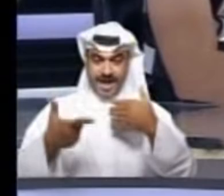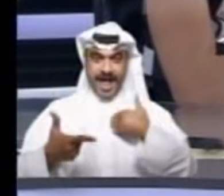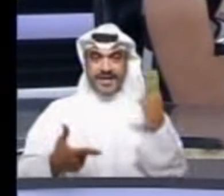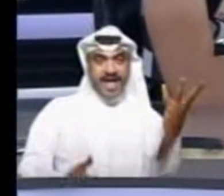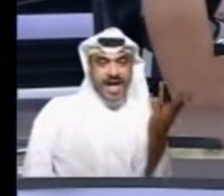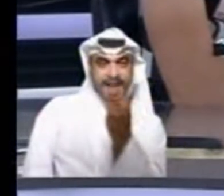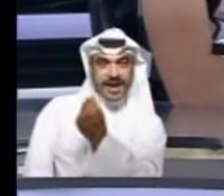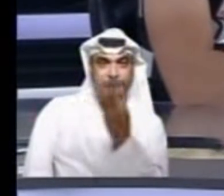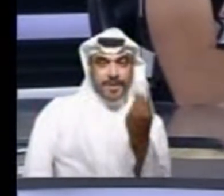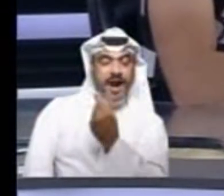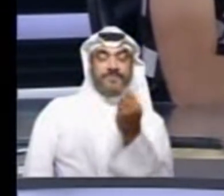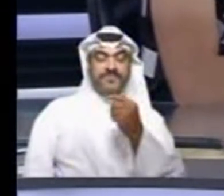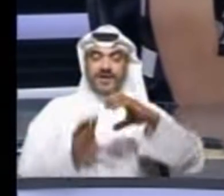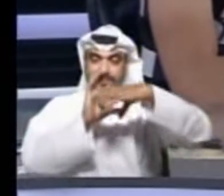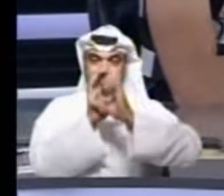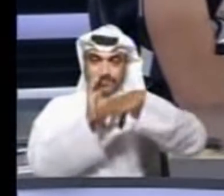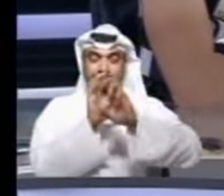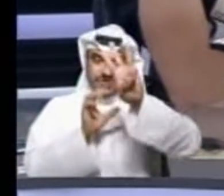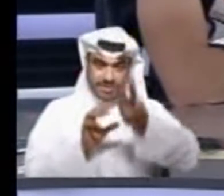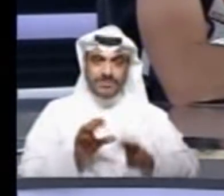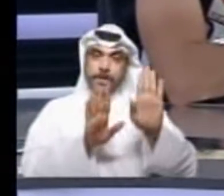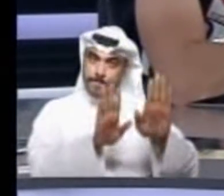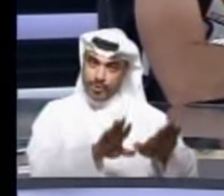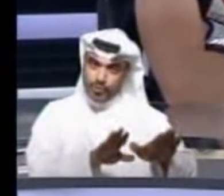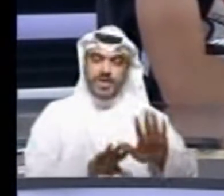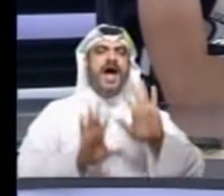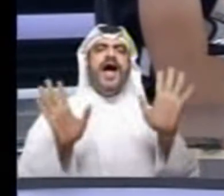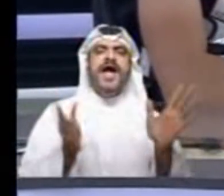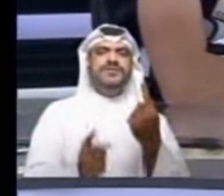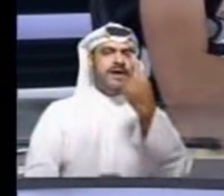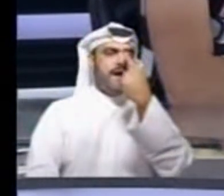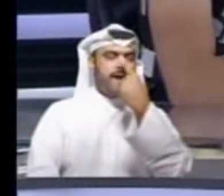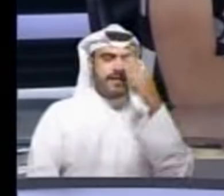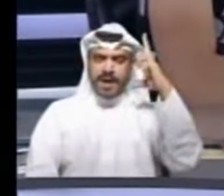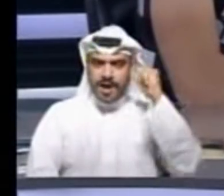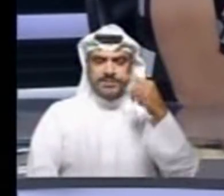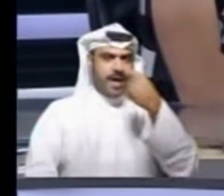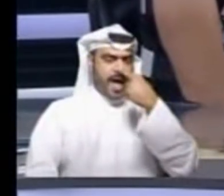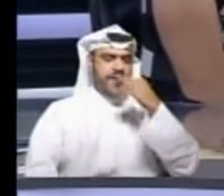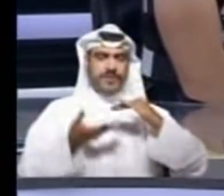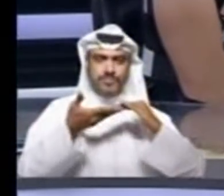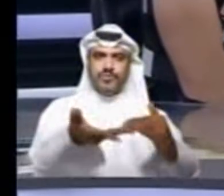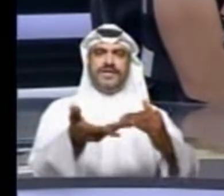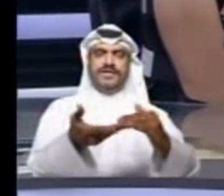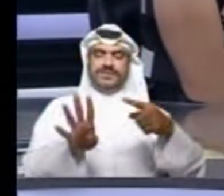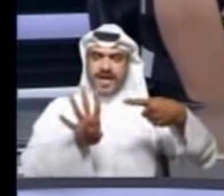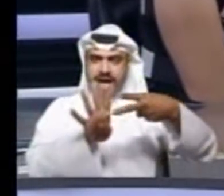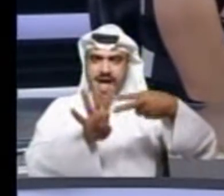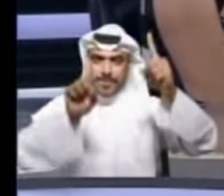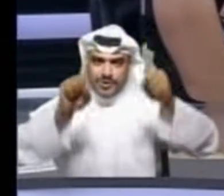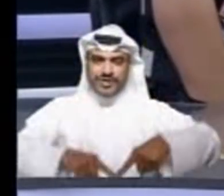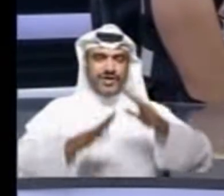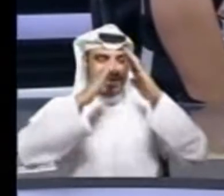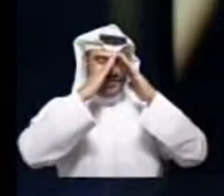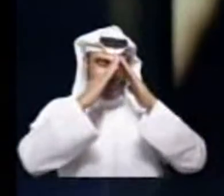موجوده في الانستغرام وجميع التواصل الاجتماعي، اي واحد يبي اي حاجه لا يتردد في الاتصال، احنا على مدار الساعه 24 ساعه متواجدين. كل